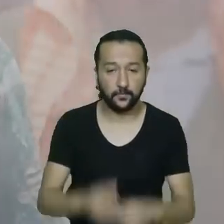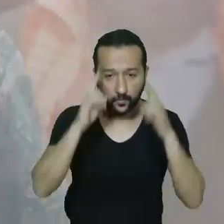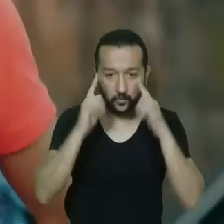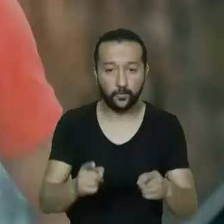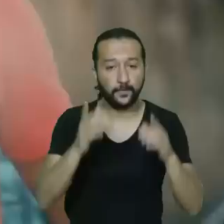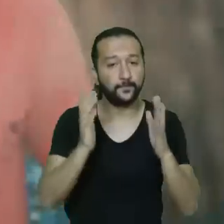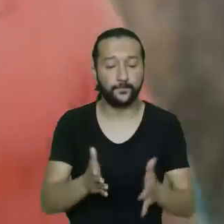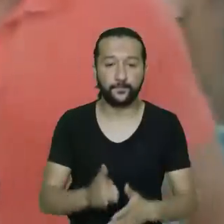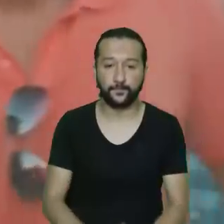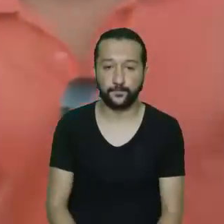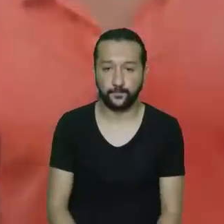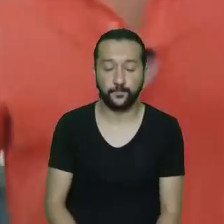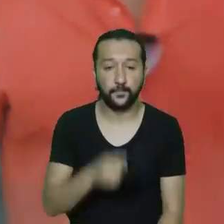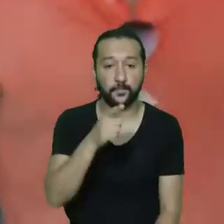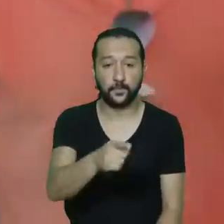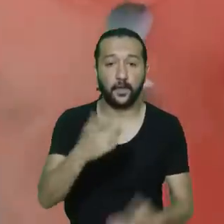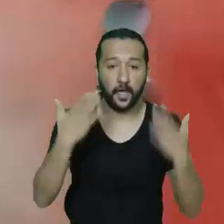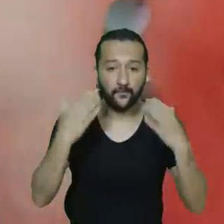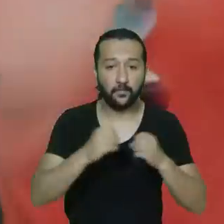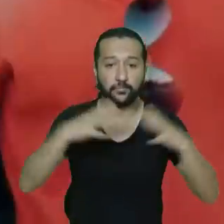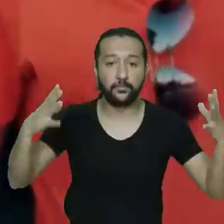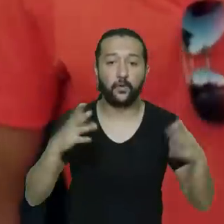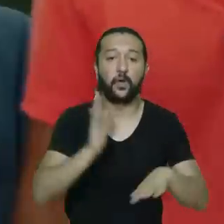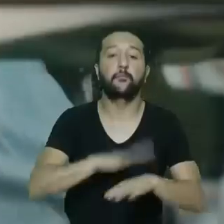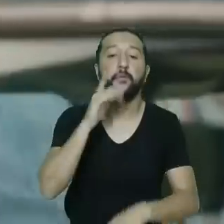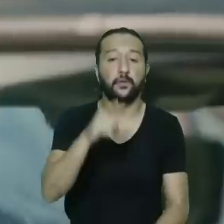Tövbe. Hava yastıkları açılmadı yine.